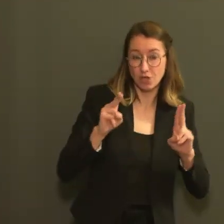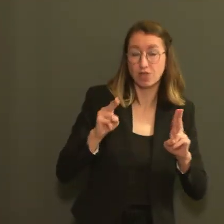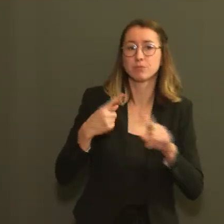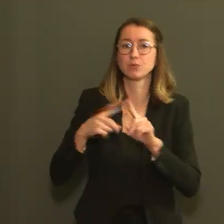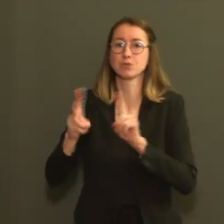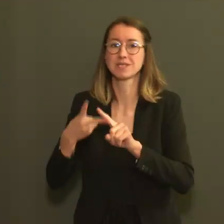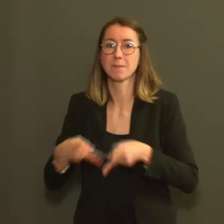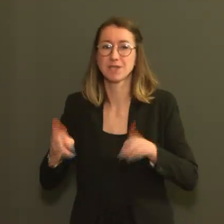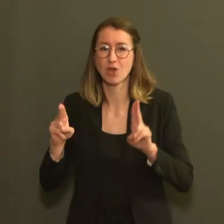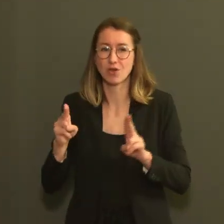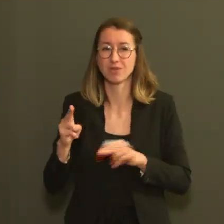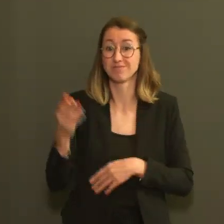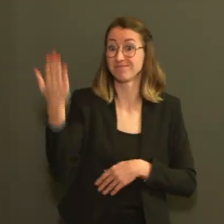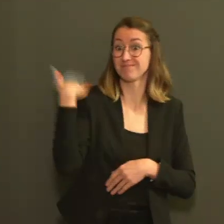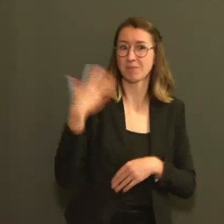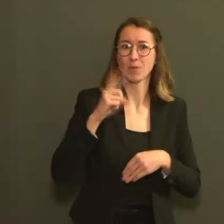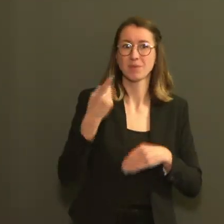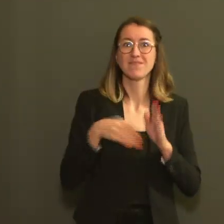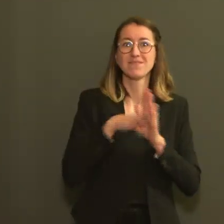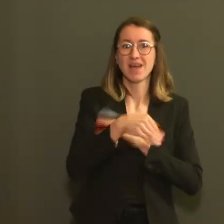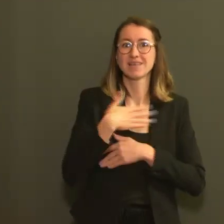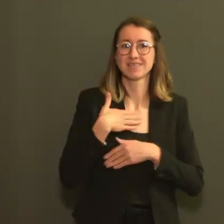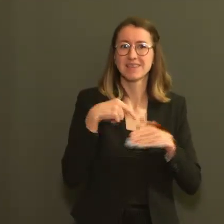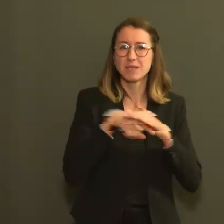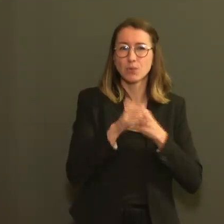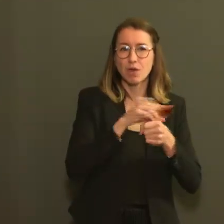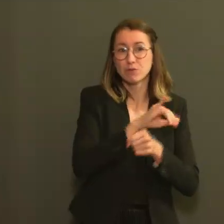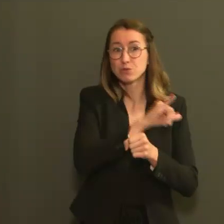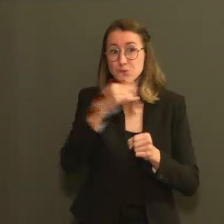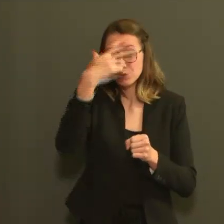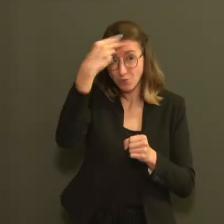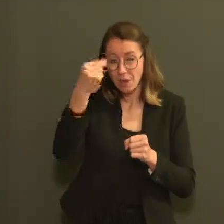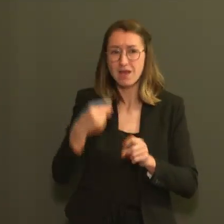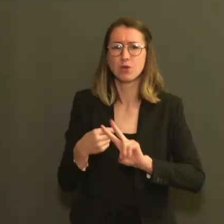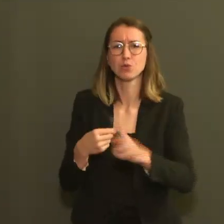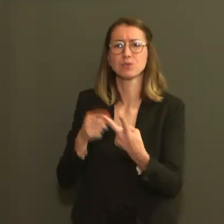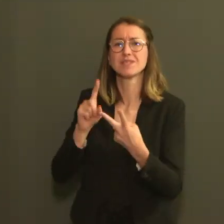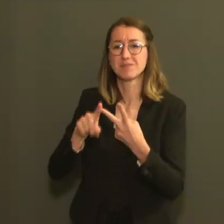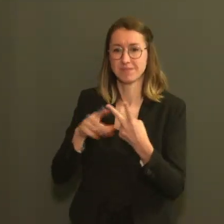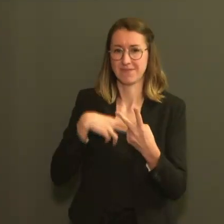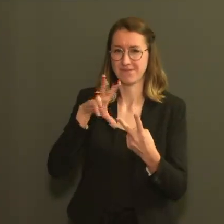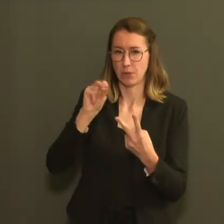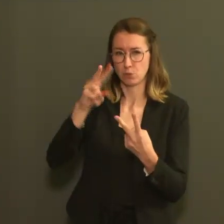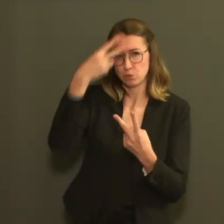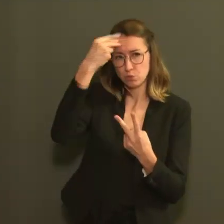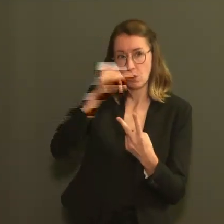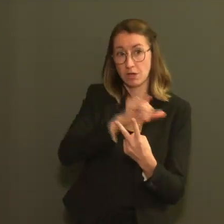fin juin, pratiquement jusqu'au 21 juin, et la période du 22 juin jusqu'au 13 octobre.